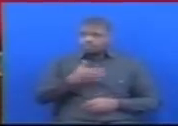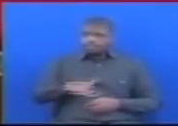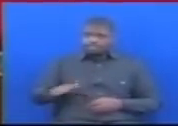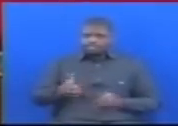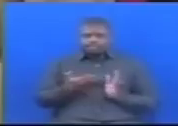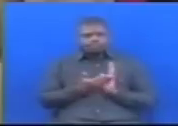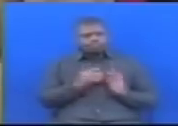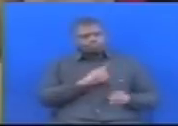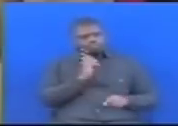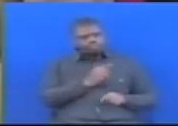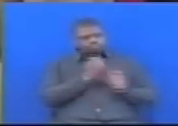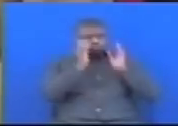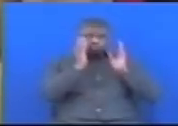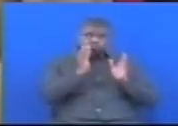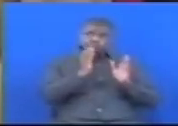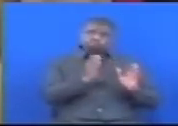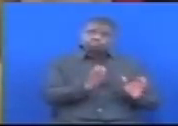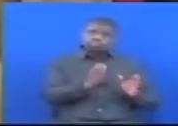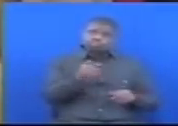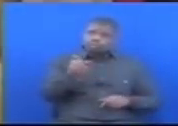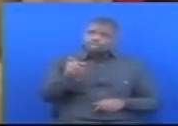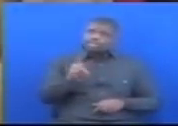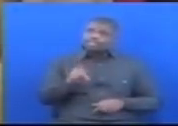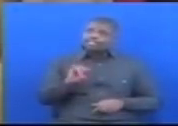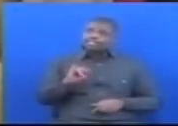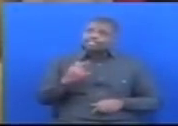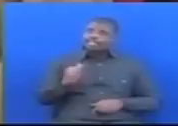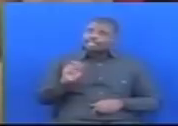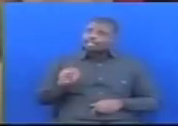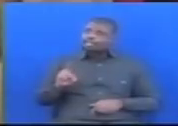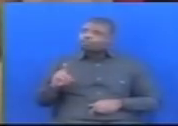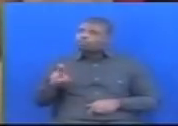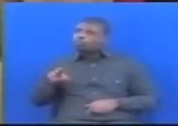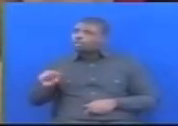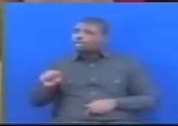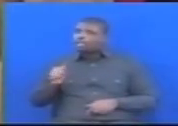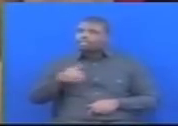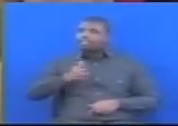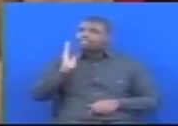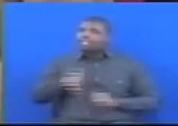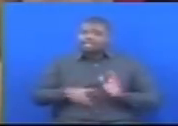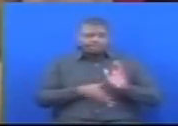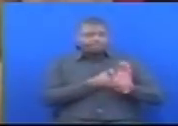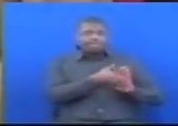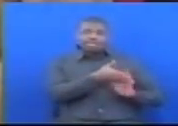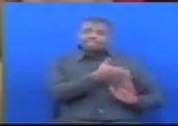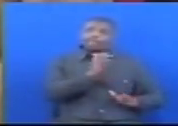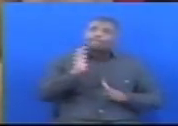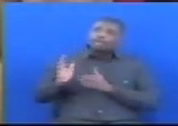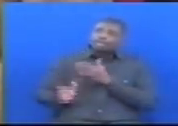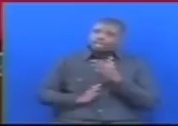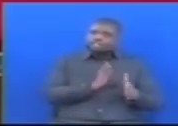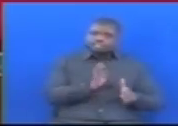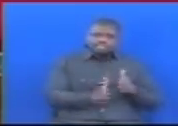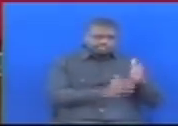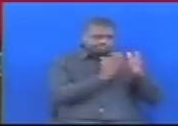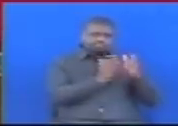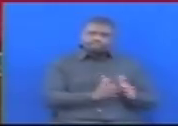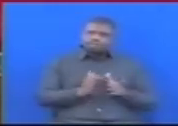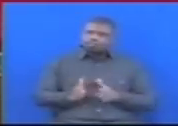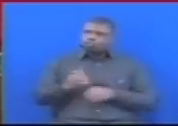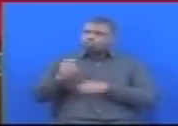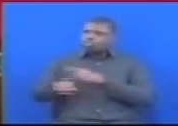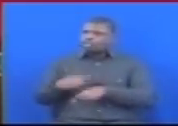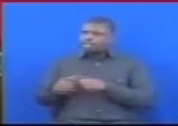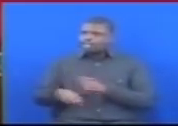Mheshimiwa Danstan Luka Kitandula, mbunge wa jimbo la Mkinga, kama ifuatavyo. Mheshimiwa Spika, serikali imeshaanza maandalizi ya mpango wa utekelezaji wa mradi wa kutoa maji